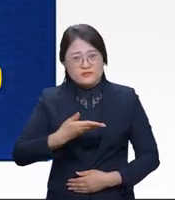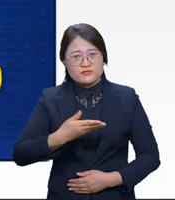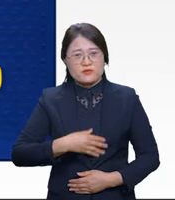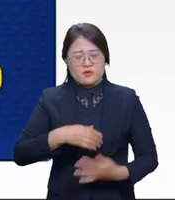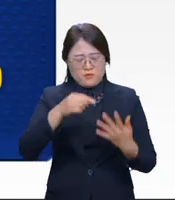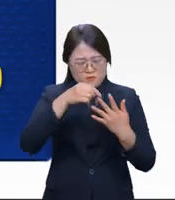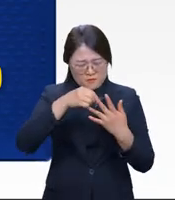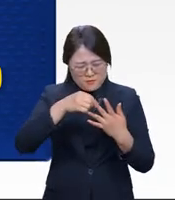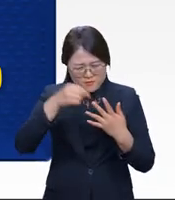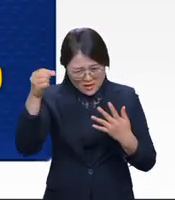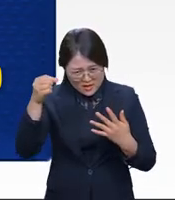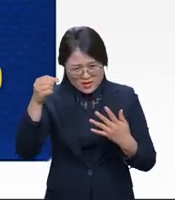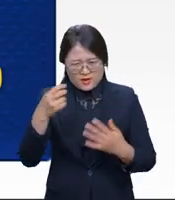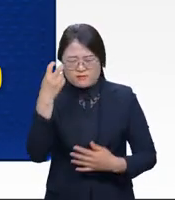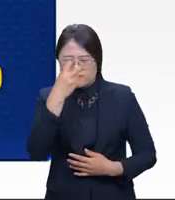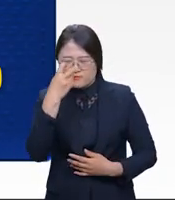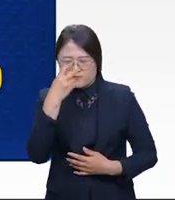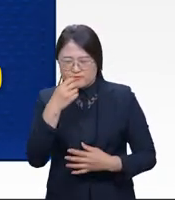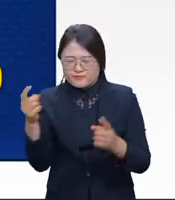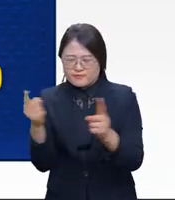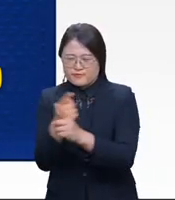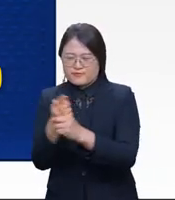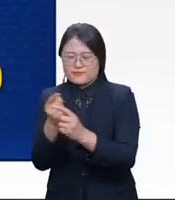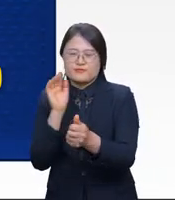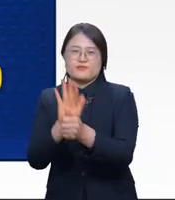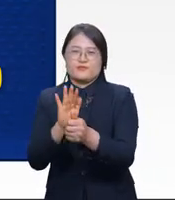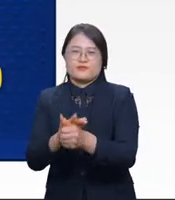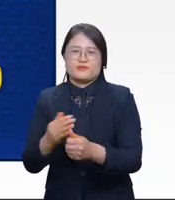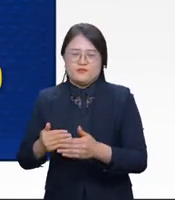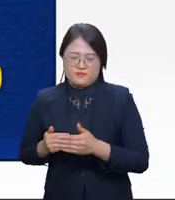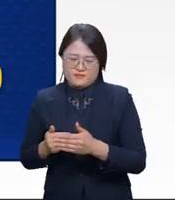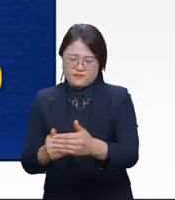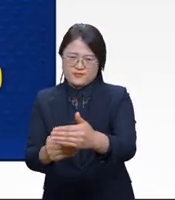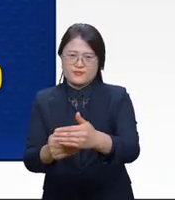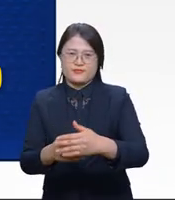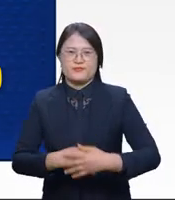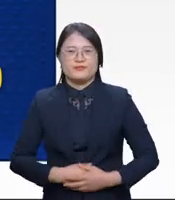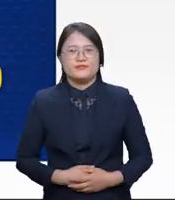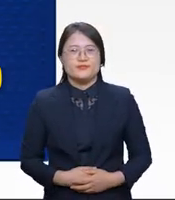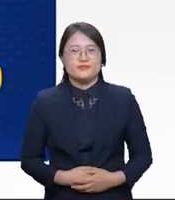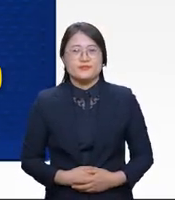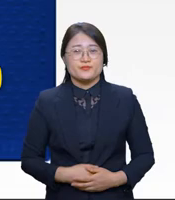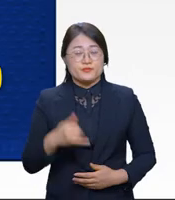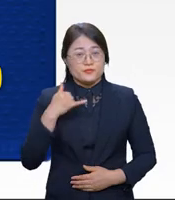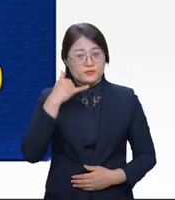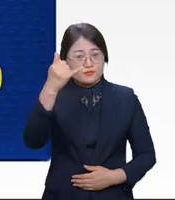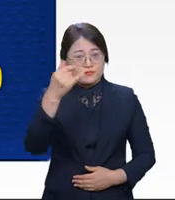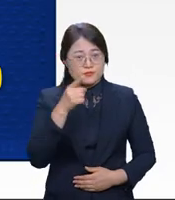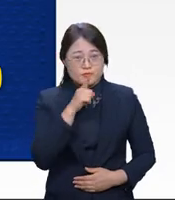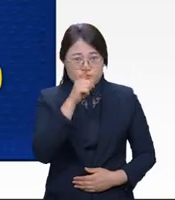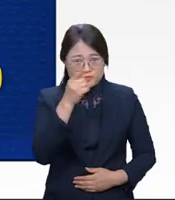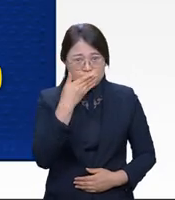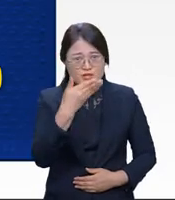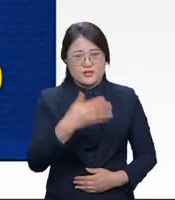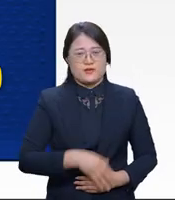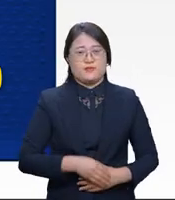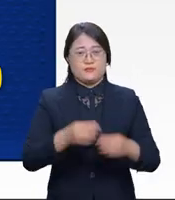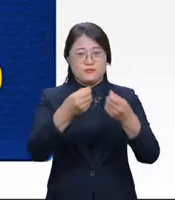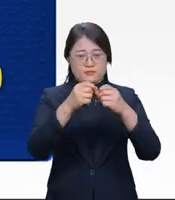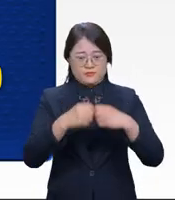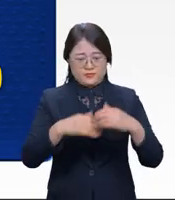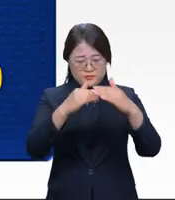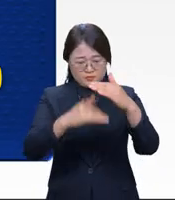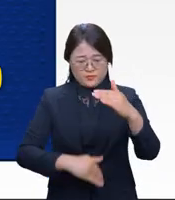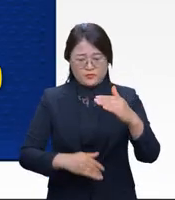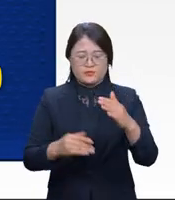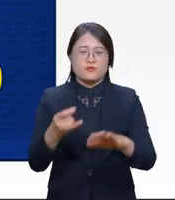안내받고 선별 과정을 거쳐 검사와 치료 지원을 받는 등의 순서로 진행되는데요. 전화로 신청 가능하며